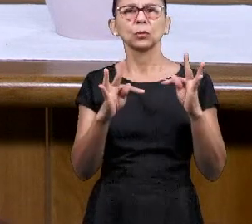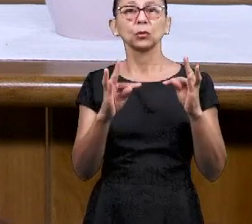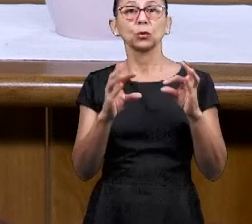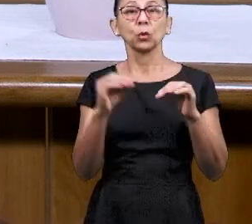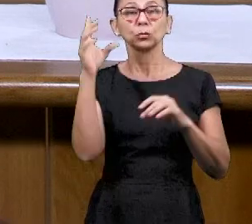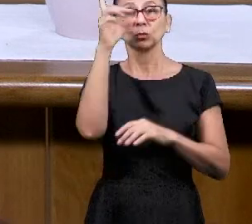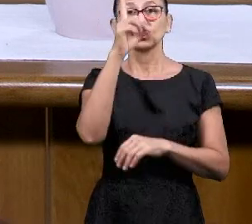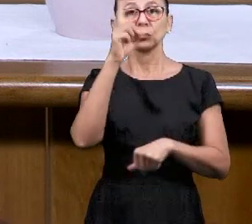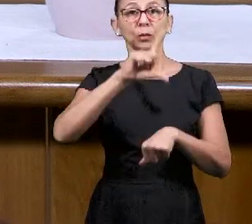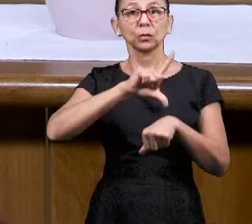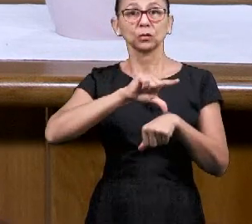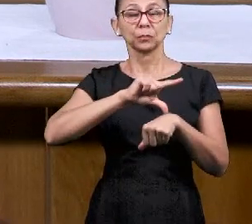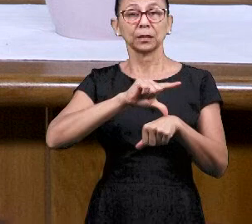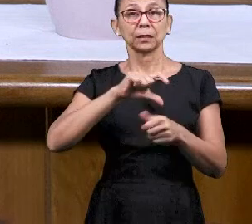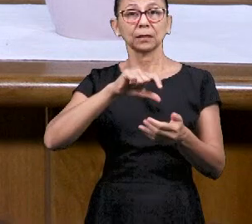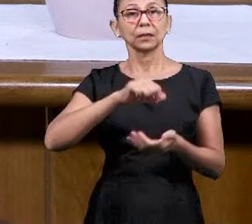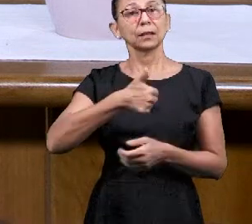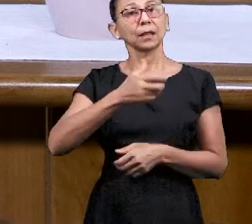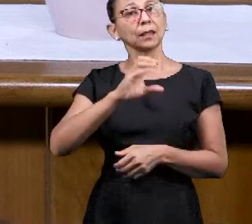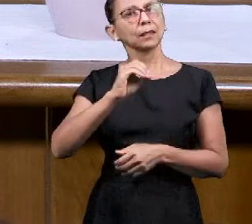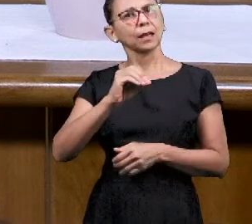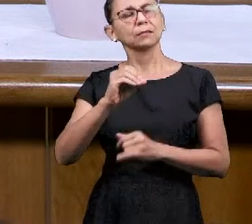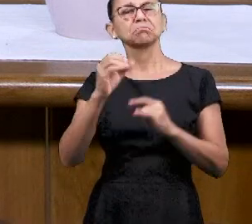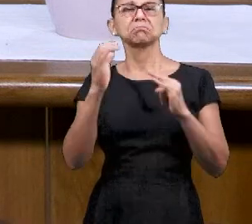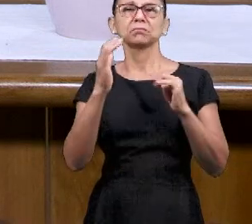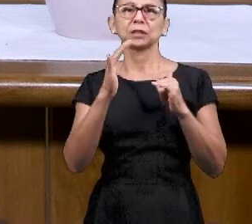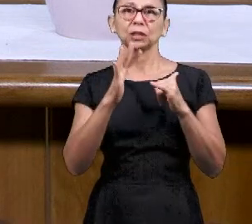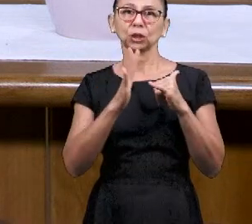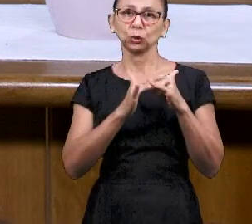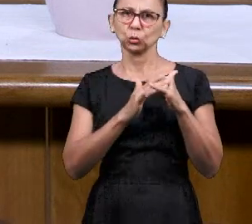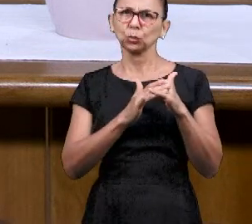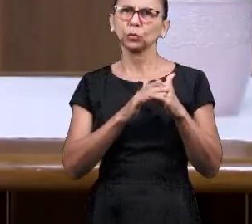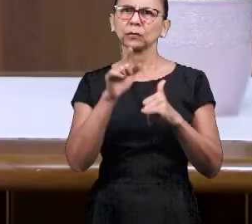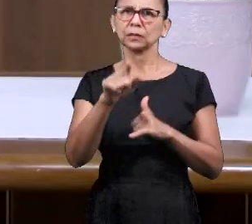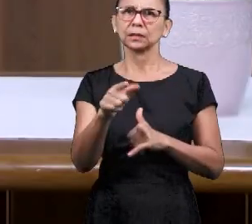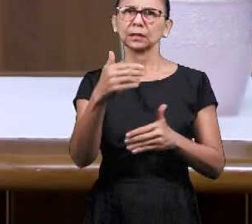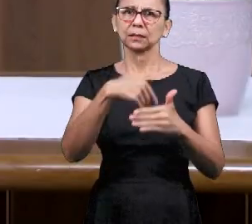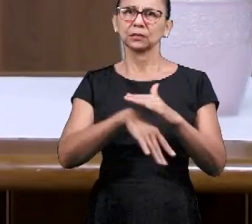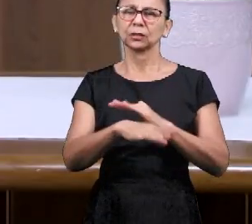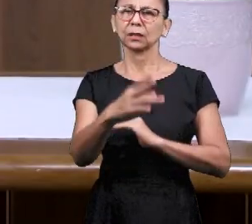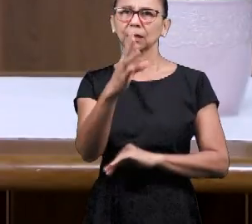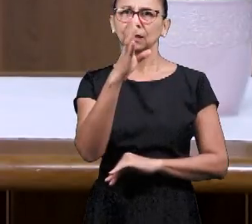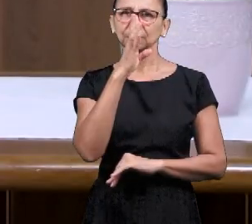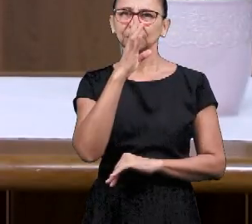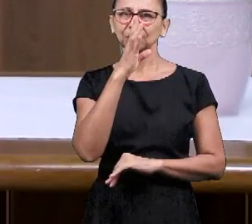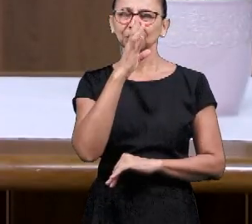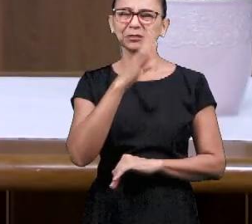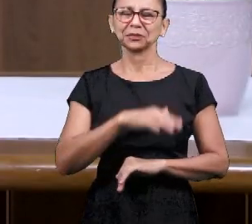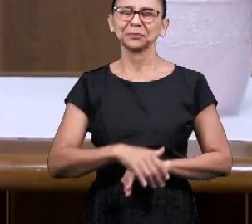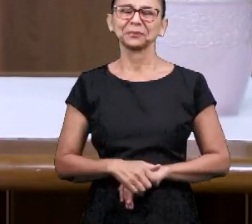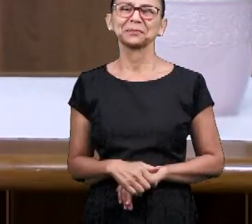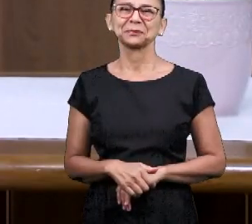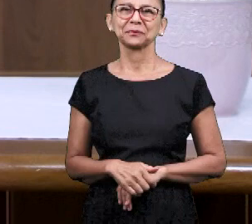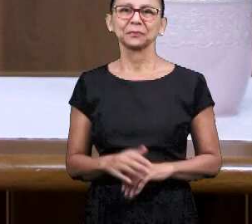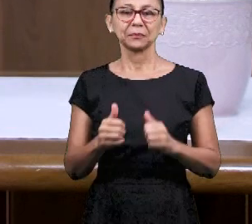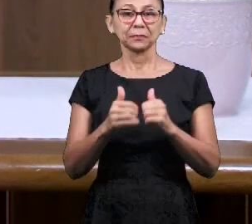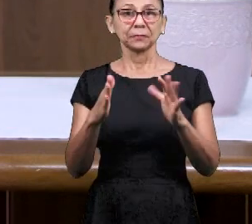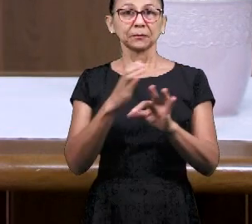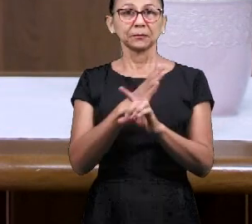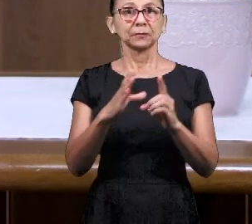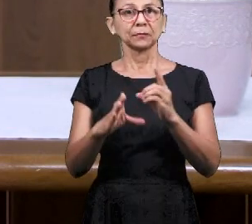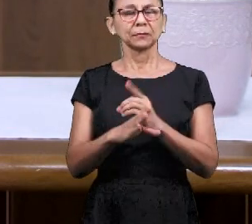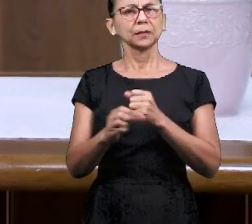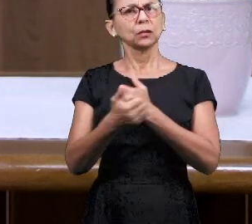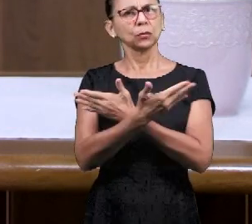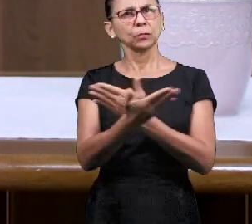matin ici dans notre canal YouTube pour vous qui êtes à la maison. Et nous allons commencer ce culte. Je vous salue